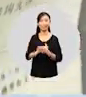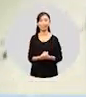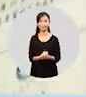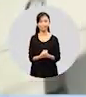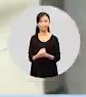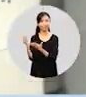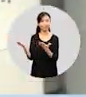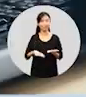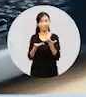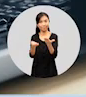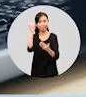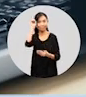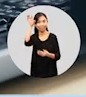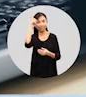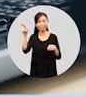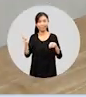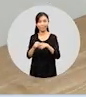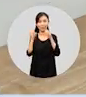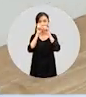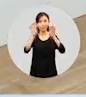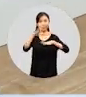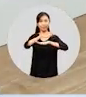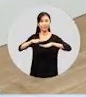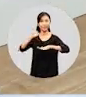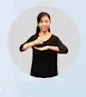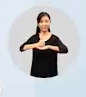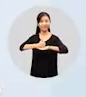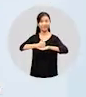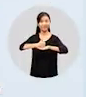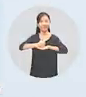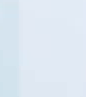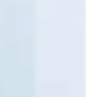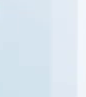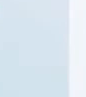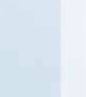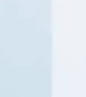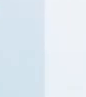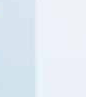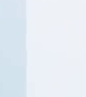件参阅。欢迎你提出意见，一起推广平等机会。